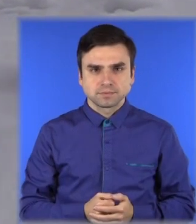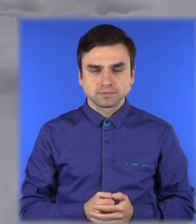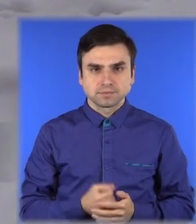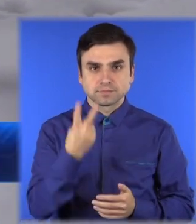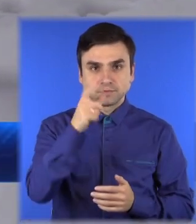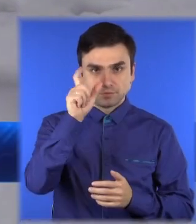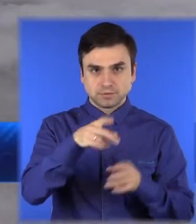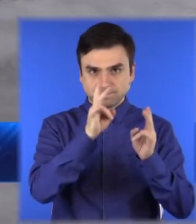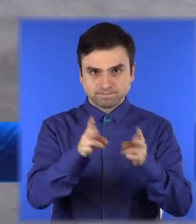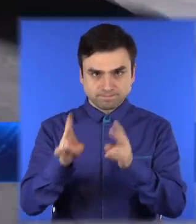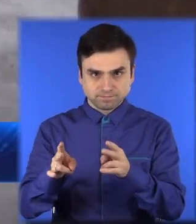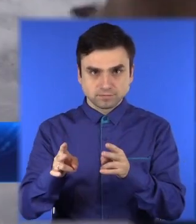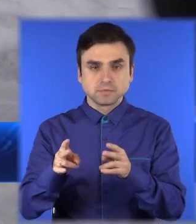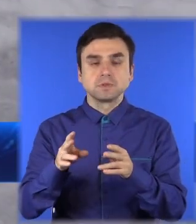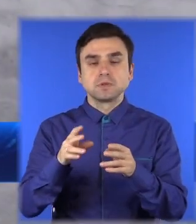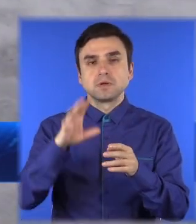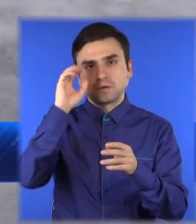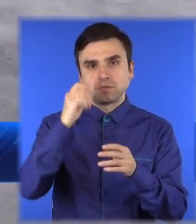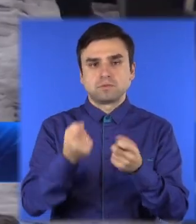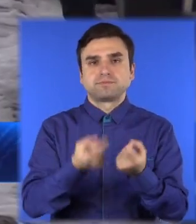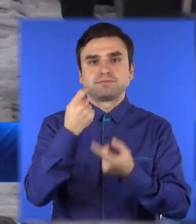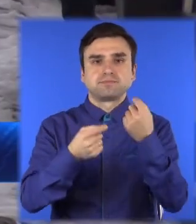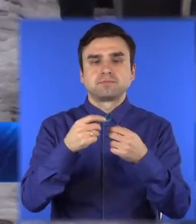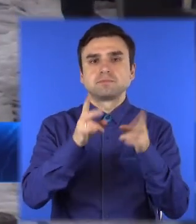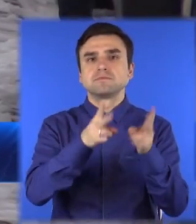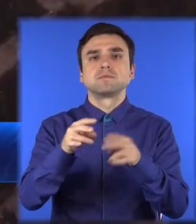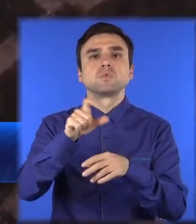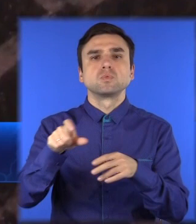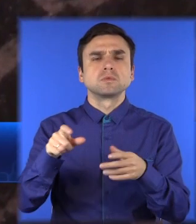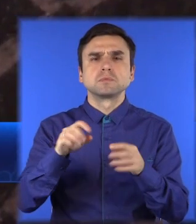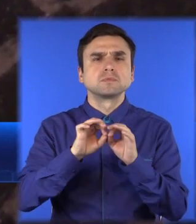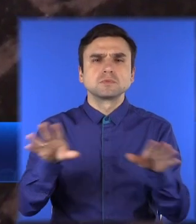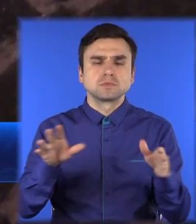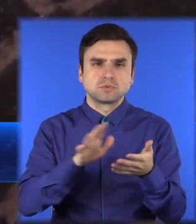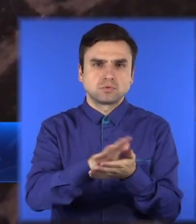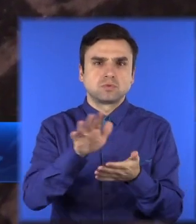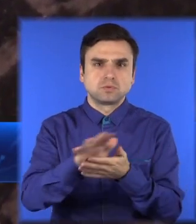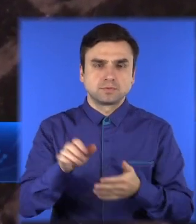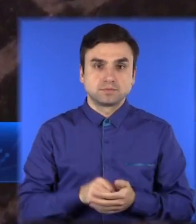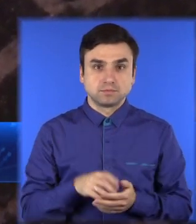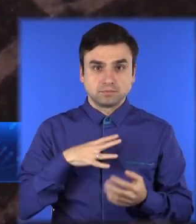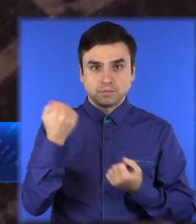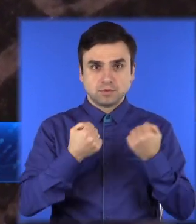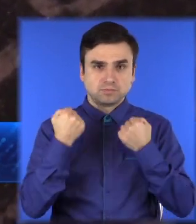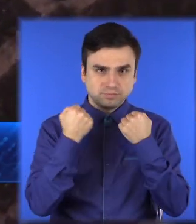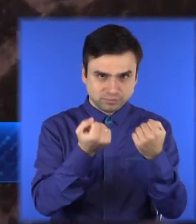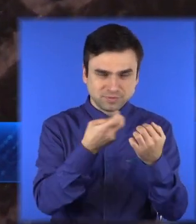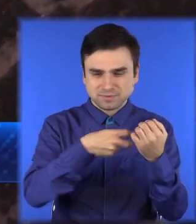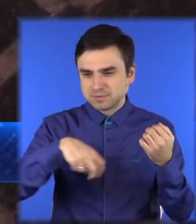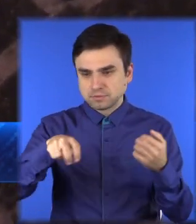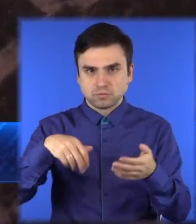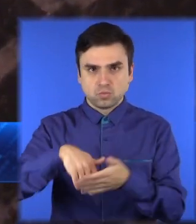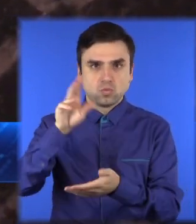Двоє травмованих. У Кривому Розі з'явилися перші жертви ожеледиці. Вийшов з машини, підскользнувся, ну і впав,